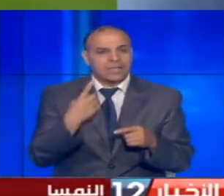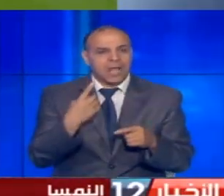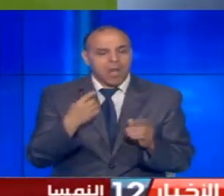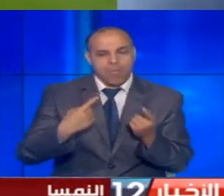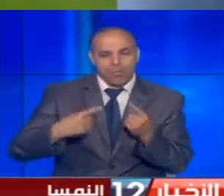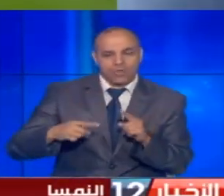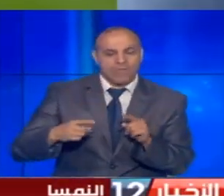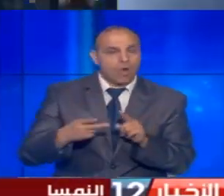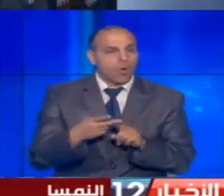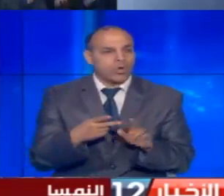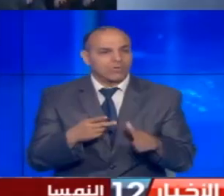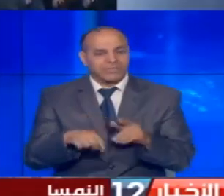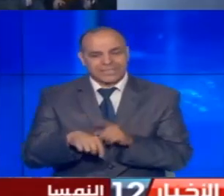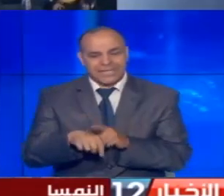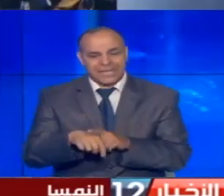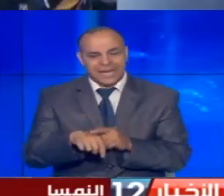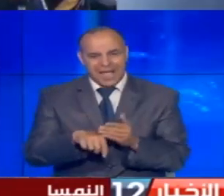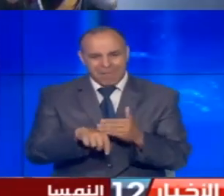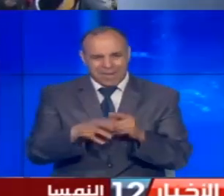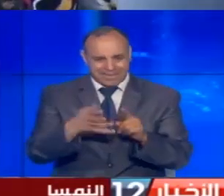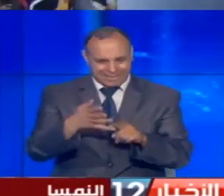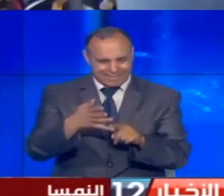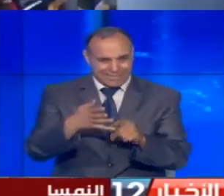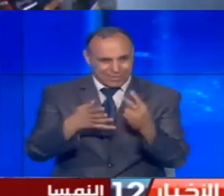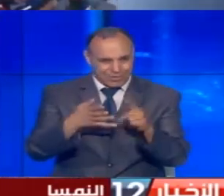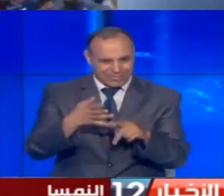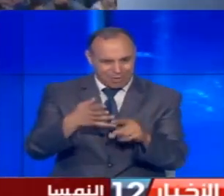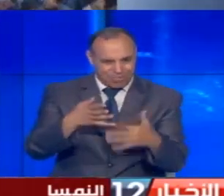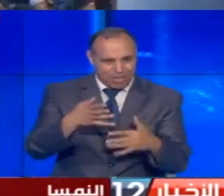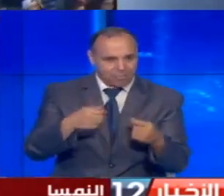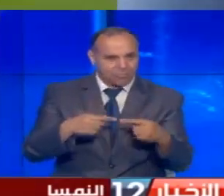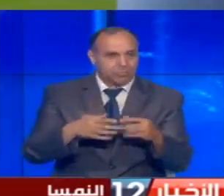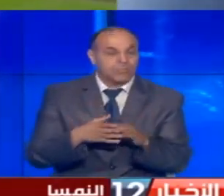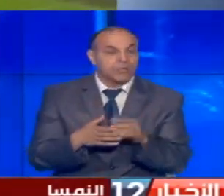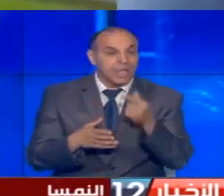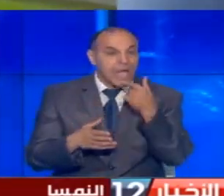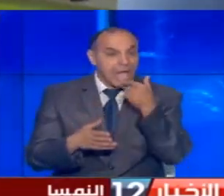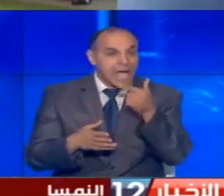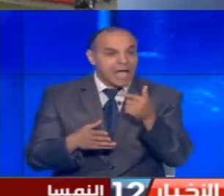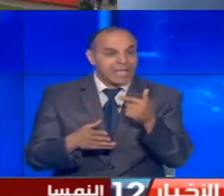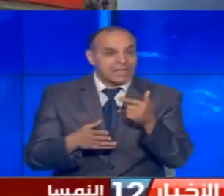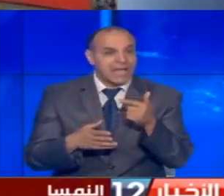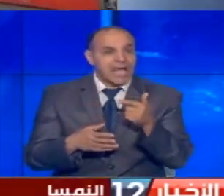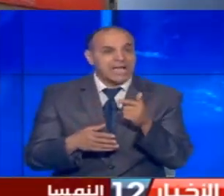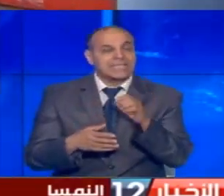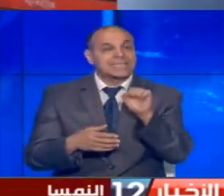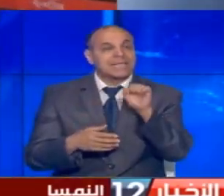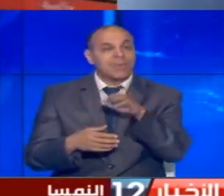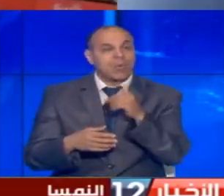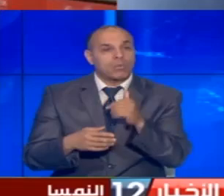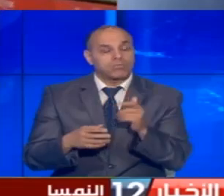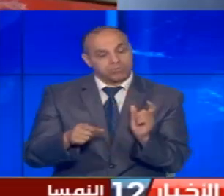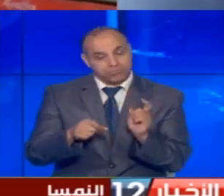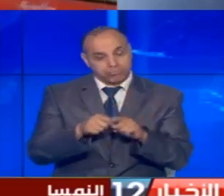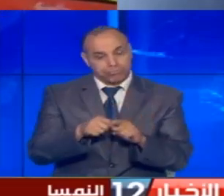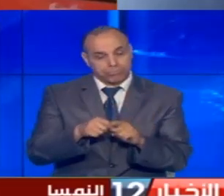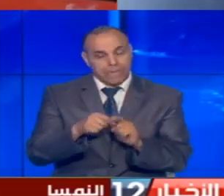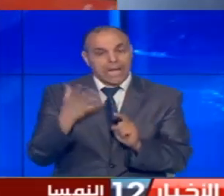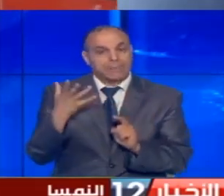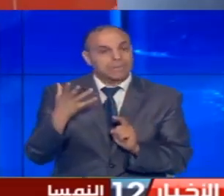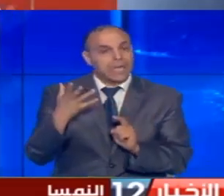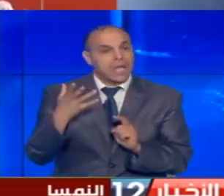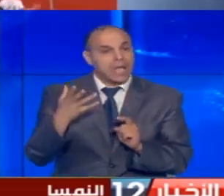المدافع ماربيان في الدقيقة قبل دقيقتين من النهاية. وتخوض صربيا المونديال ضمن المجموعة